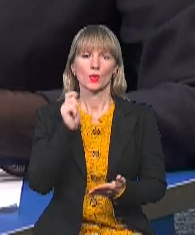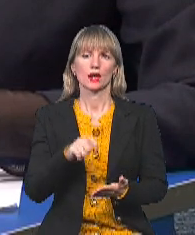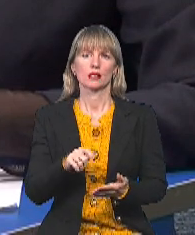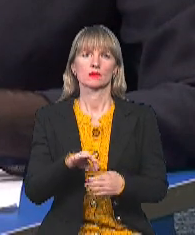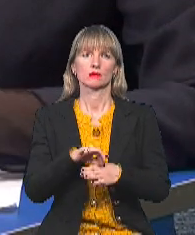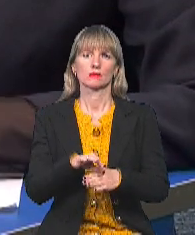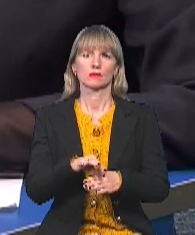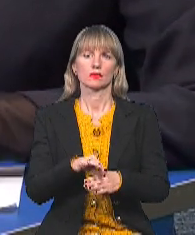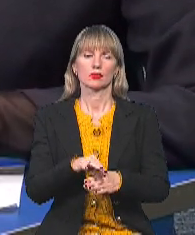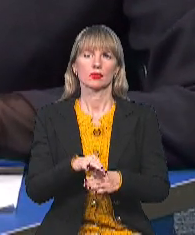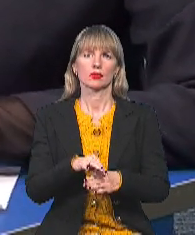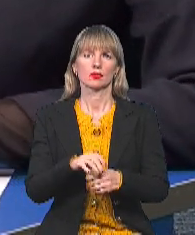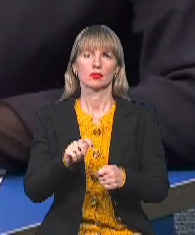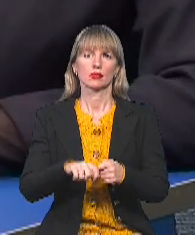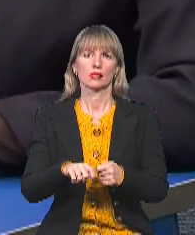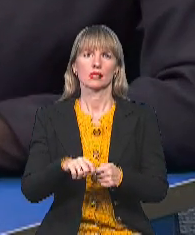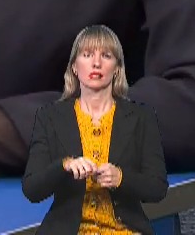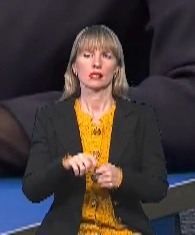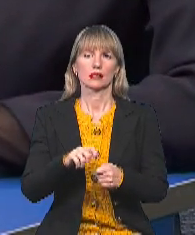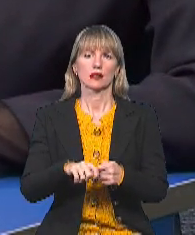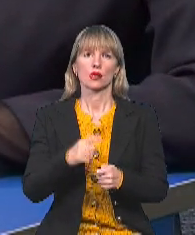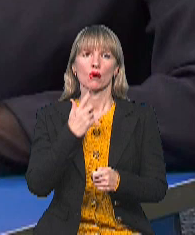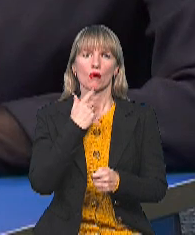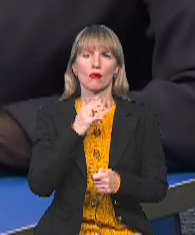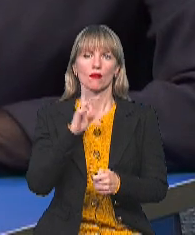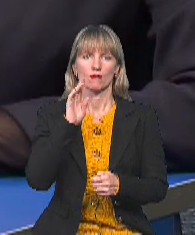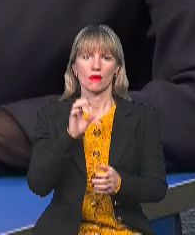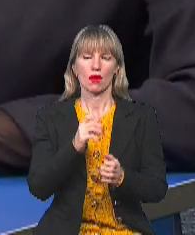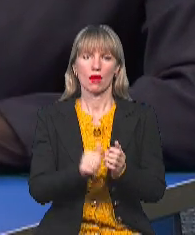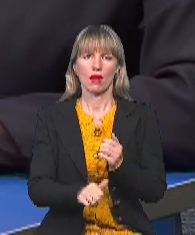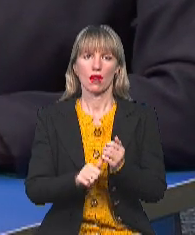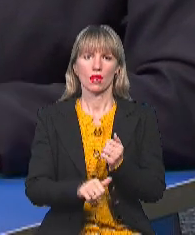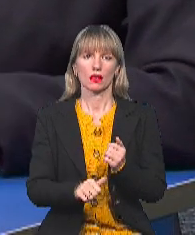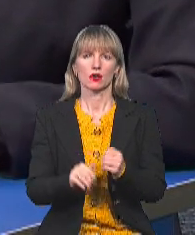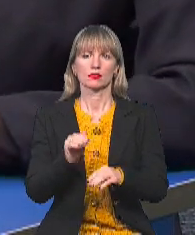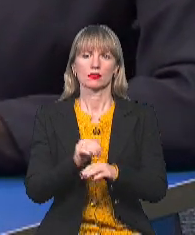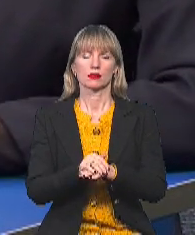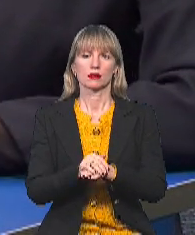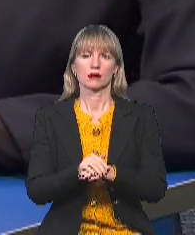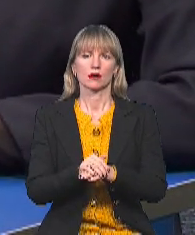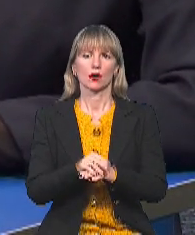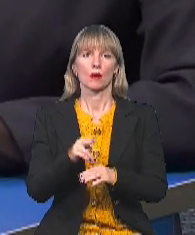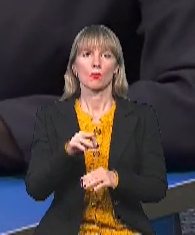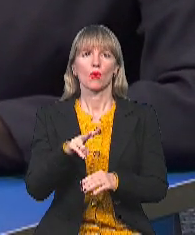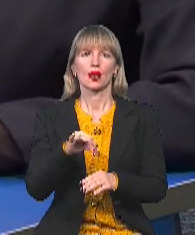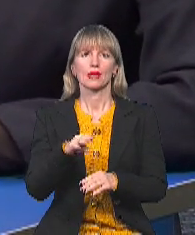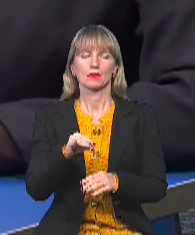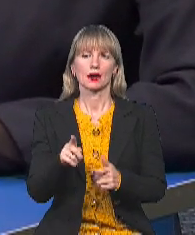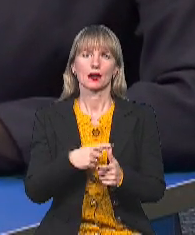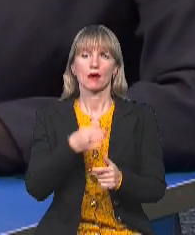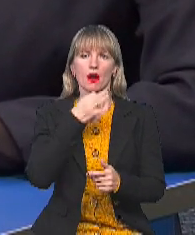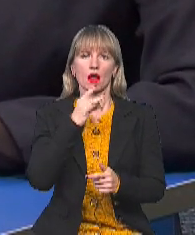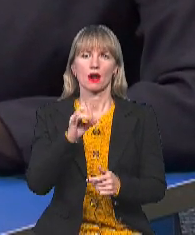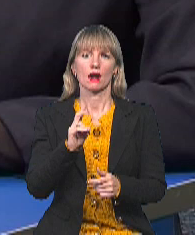тест на скрытую кровь в кале. Это дает возможность выявить аденоматозные полипы, либо ранний рак, когда